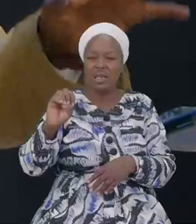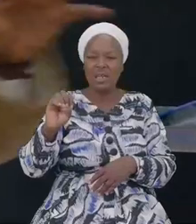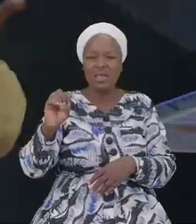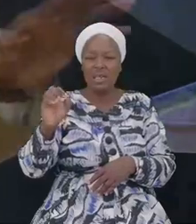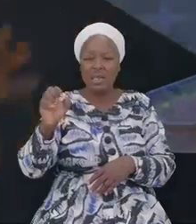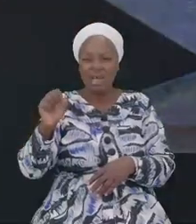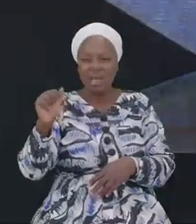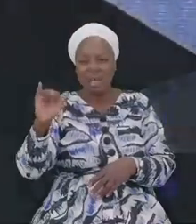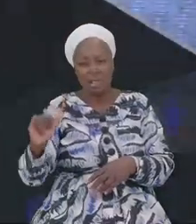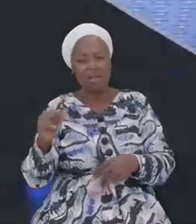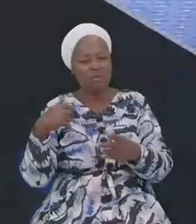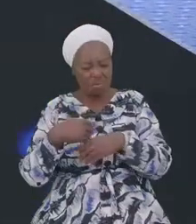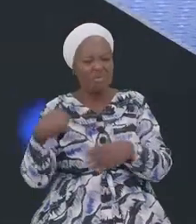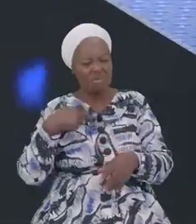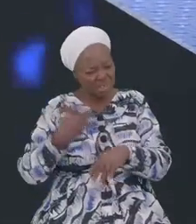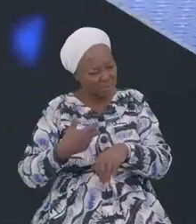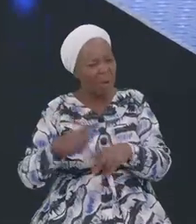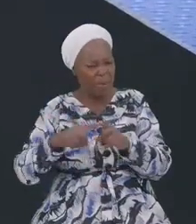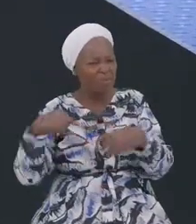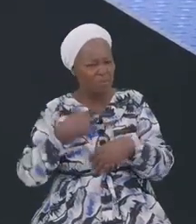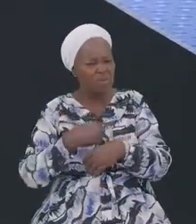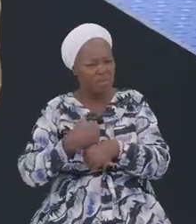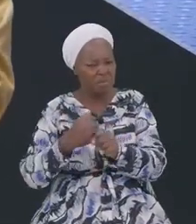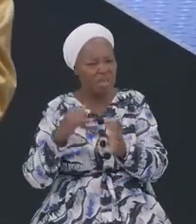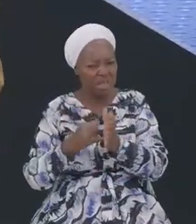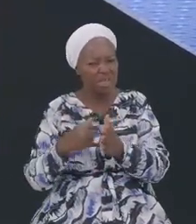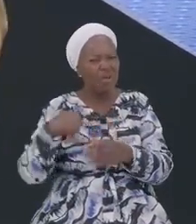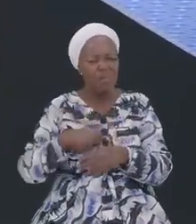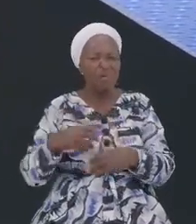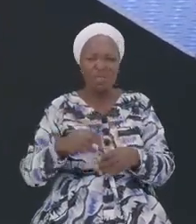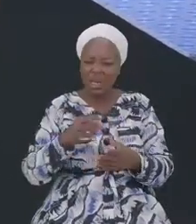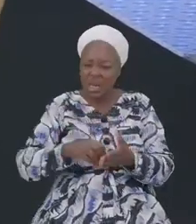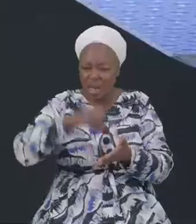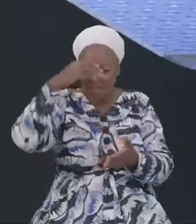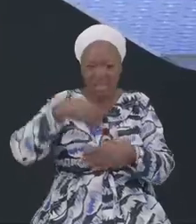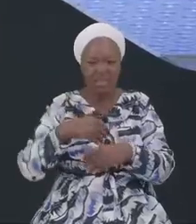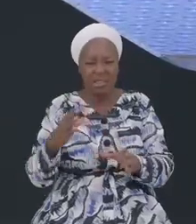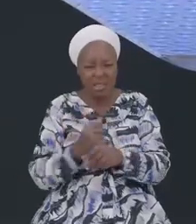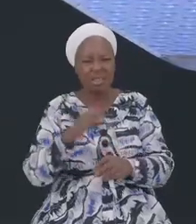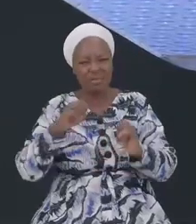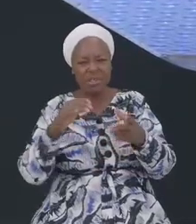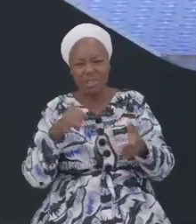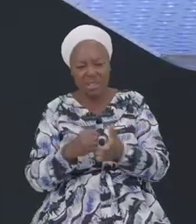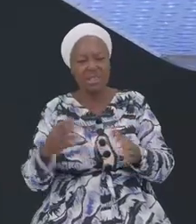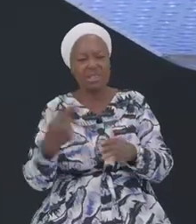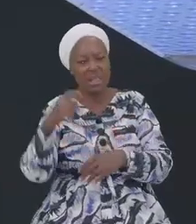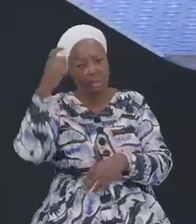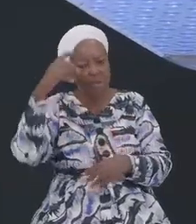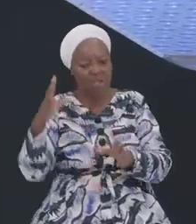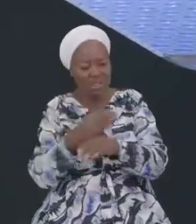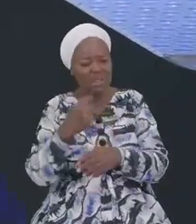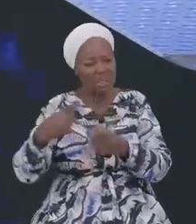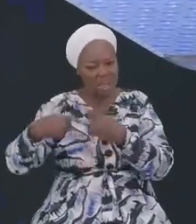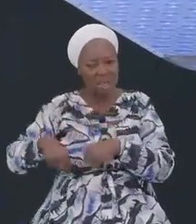Mais nous avons appris beaucoup de choses. Mais l'apprentissage exige l'effort, cela exige l'implication de notre cœur, de notre pensée.